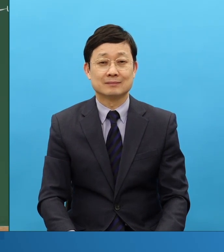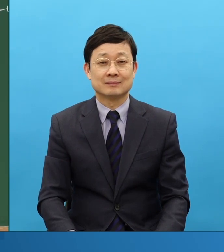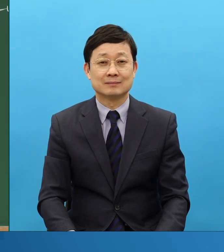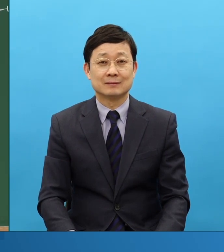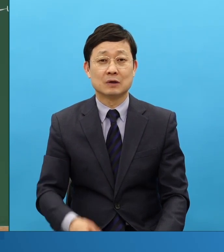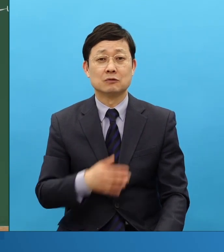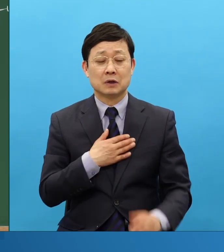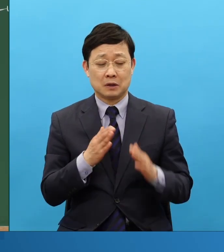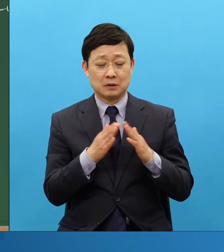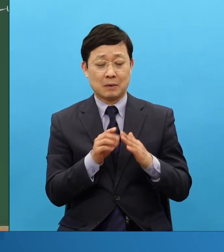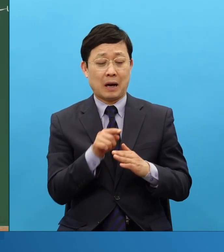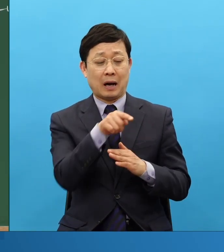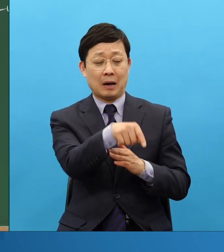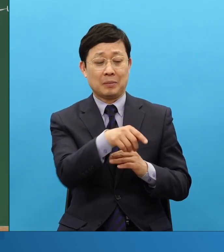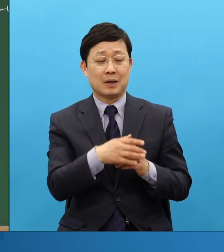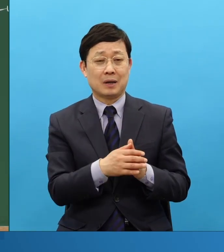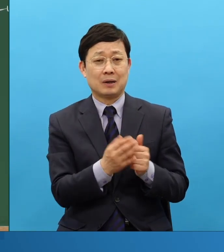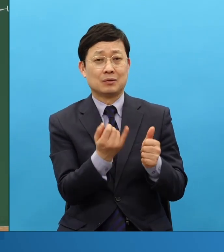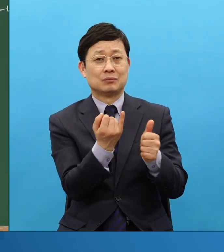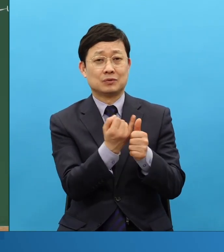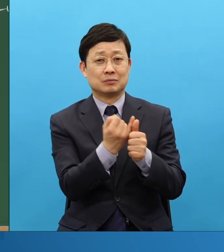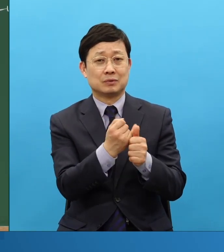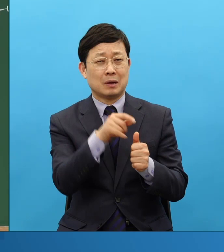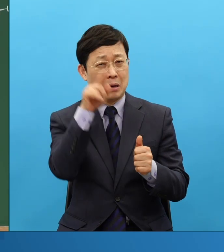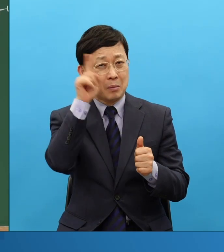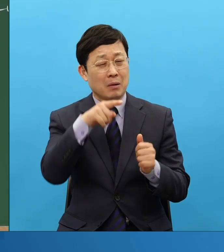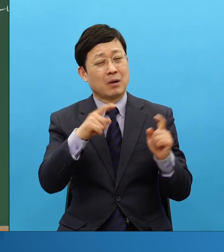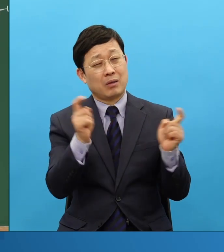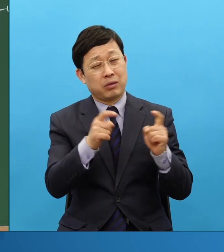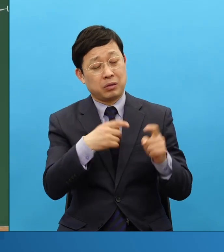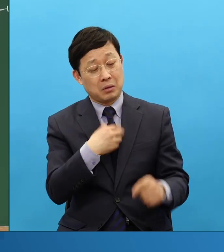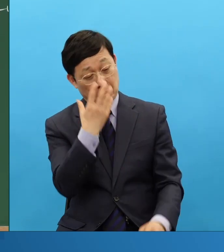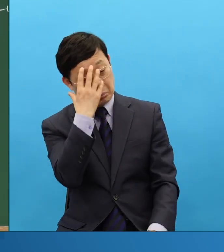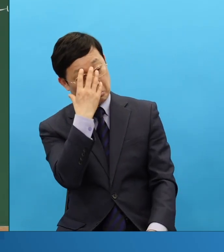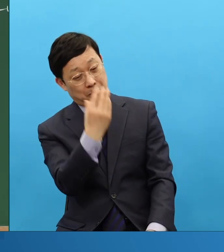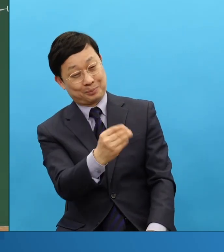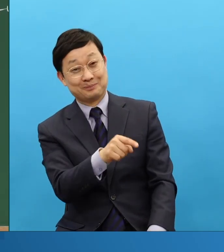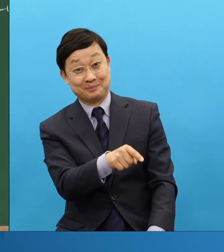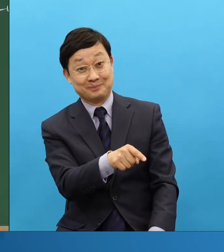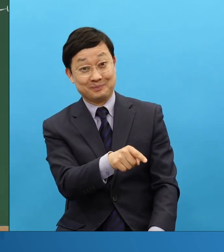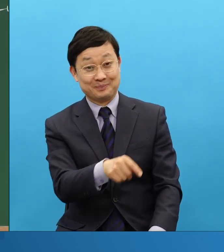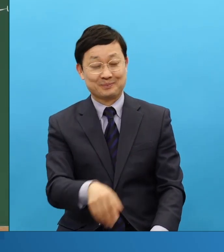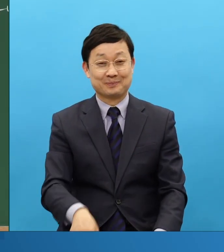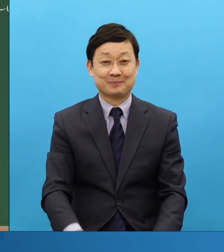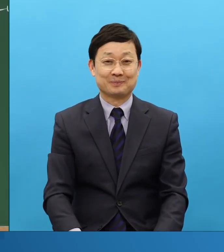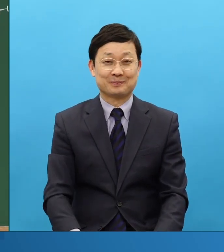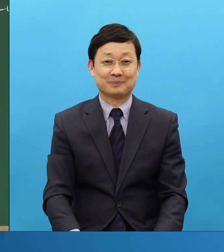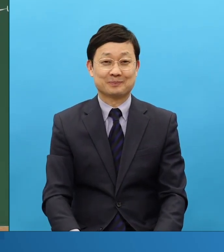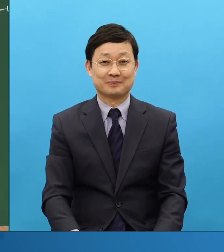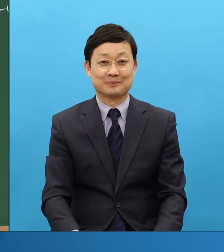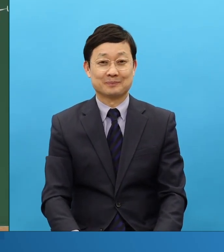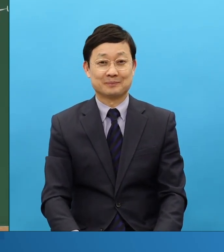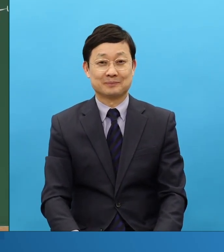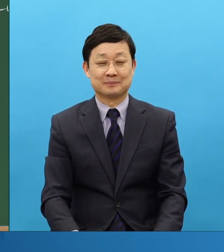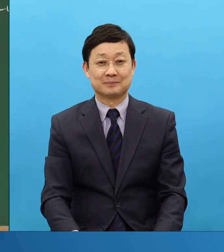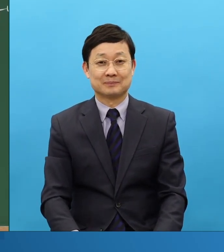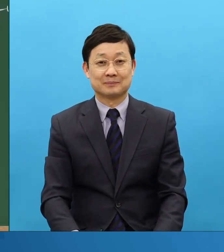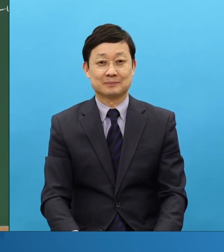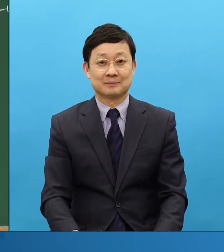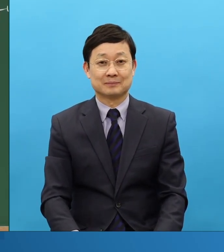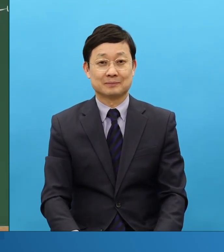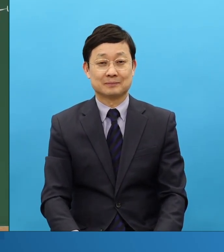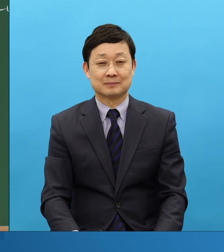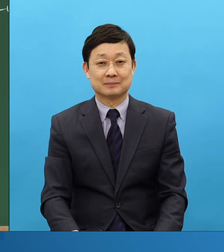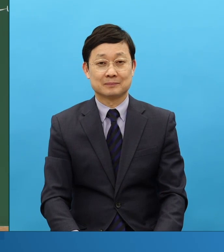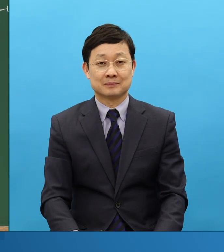집 밑에서 이제 이걸 어떻게 만나 볼 수 있잖아요. And because they lived across from us, and you know, in passing, I could see them and meet them. 되게 이제